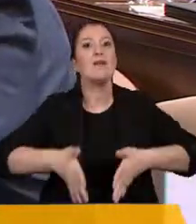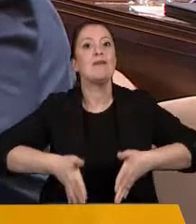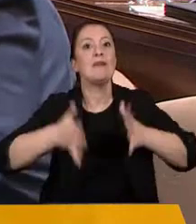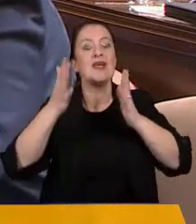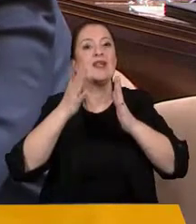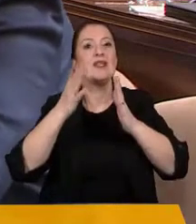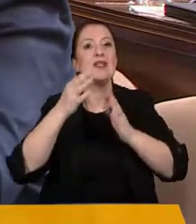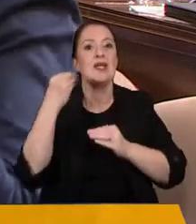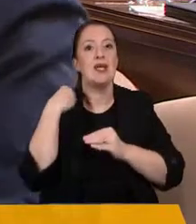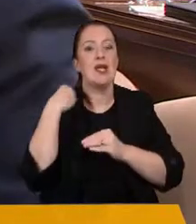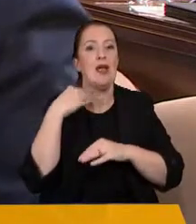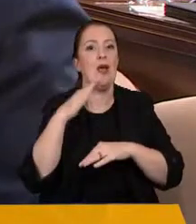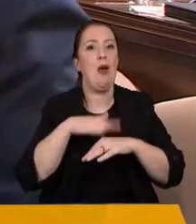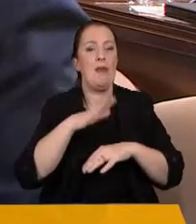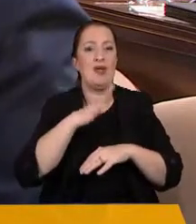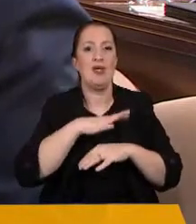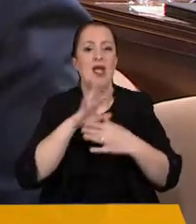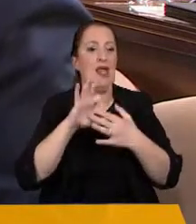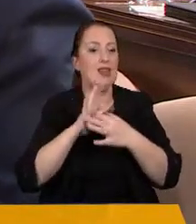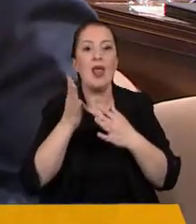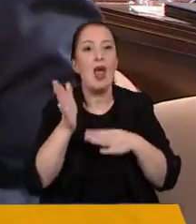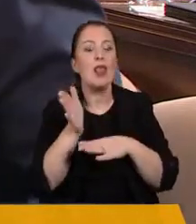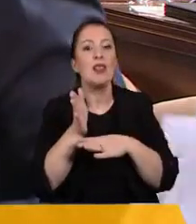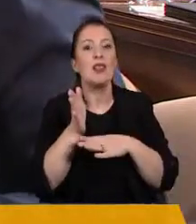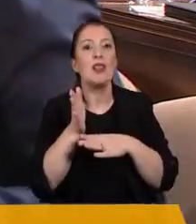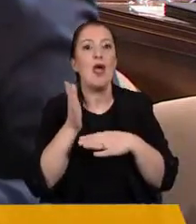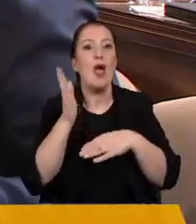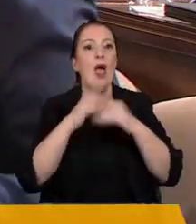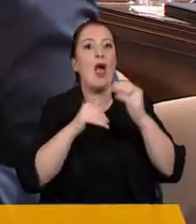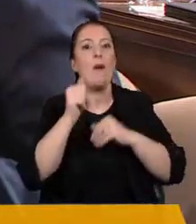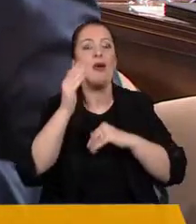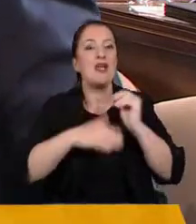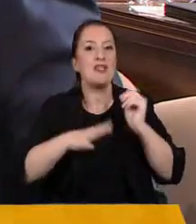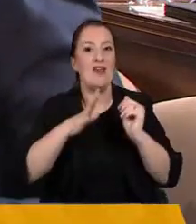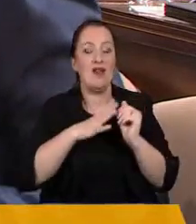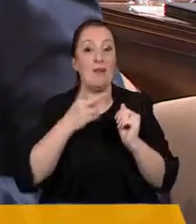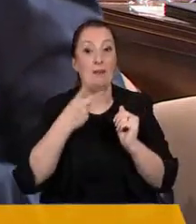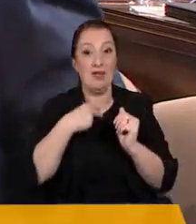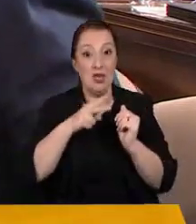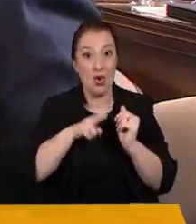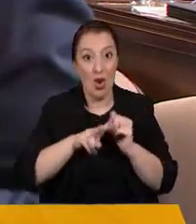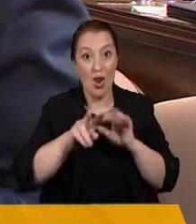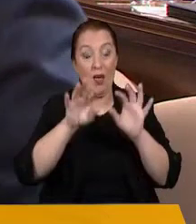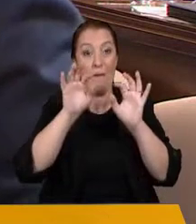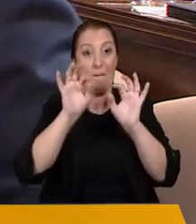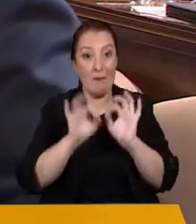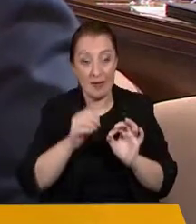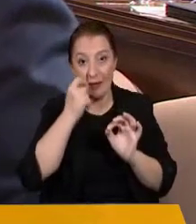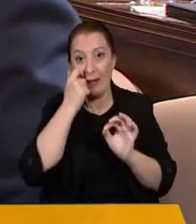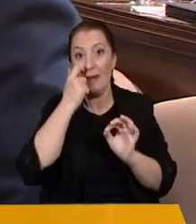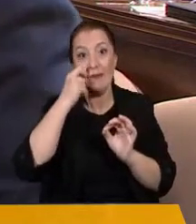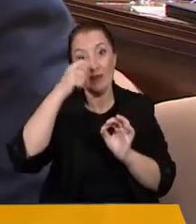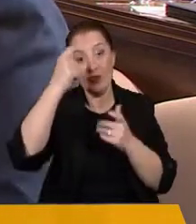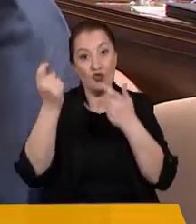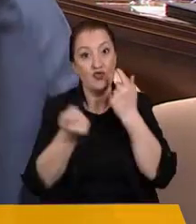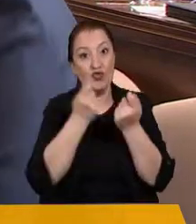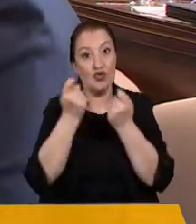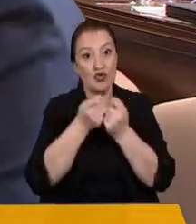istiyoruz. Lakin yapı yasağı var. İşte biz yola çıktık, çalıştık, emek harcadık